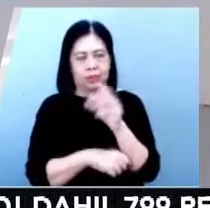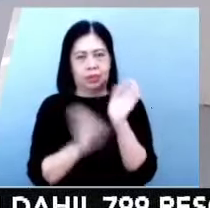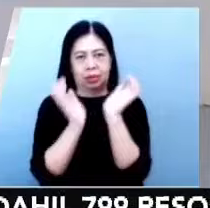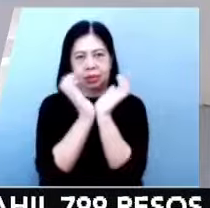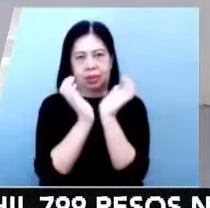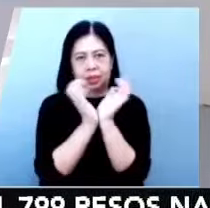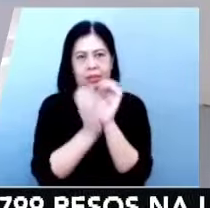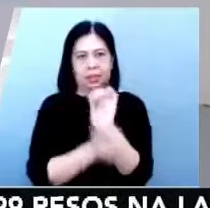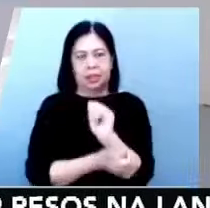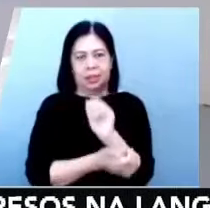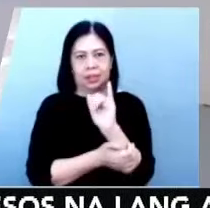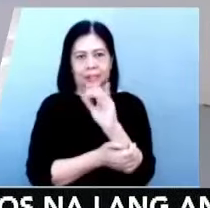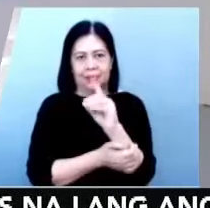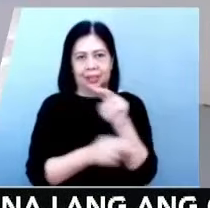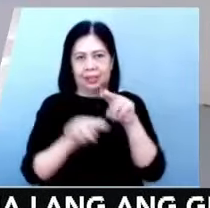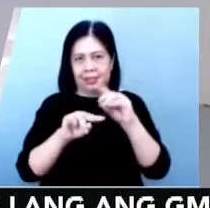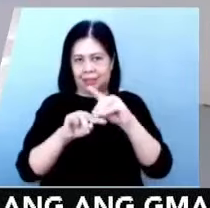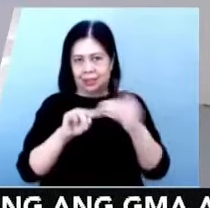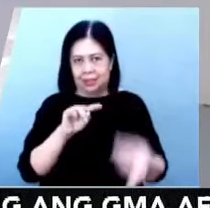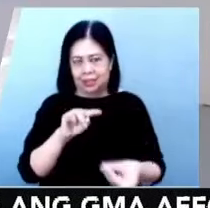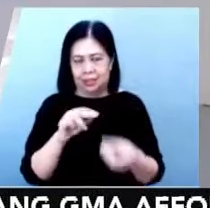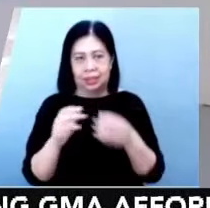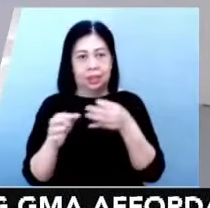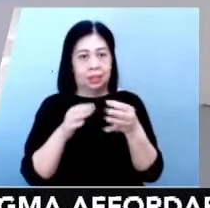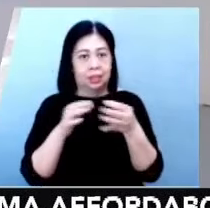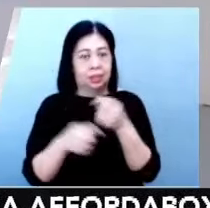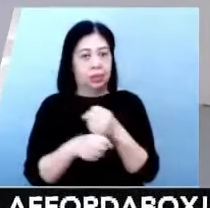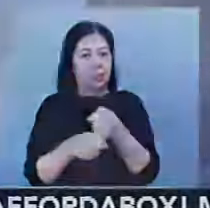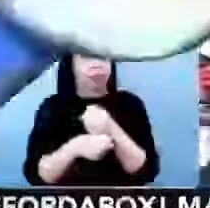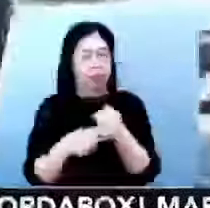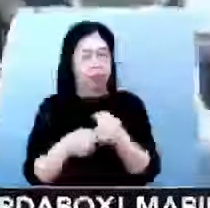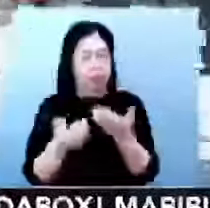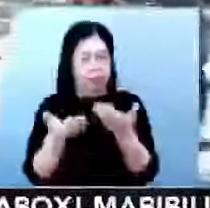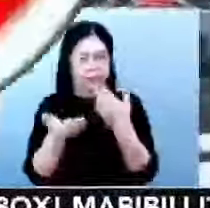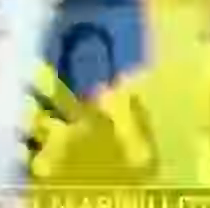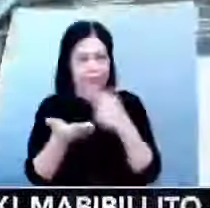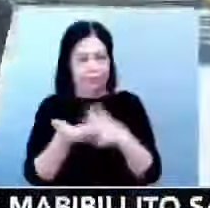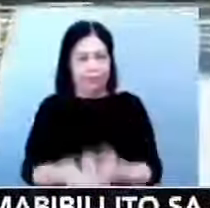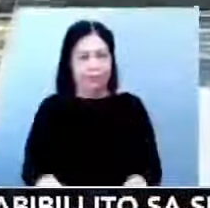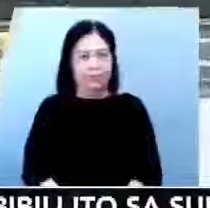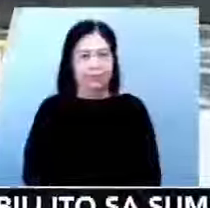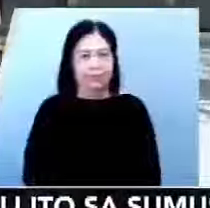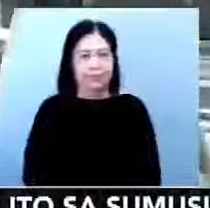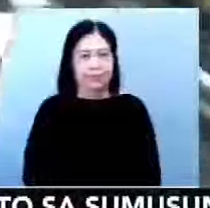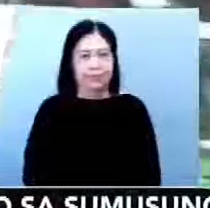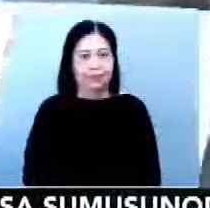citizen card. Ang paliwanag ng coffee house sa aking report.